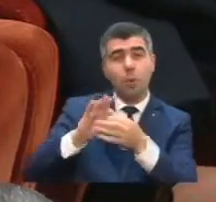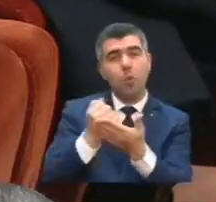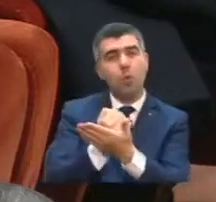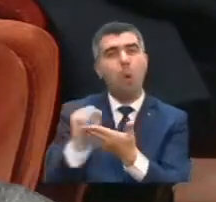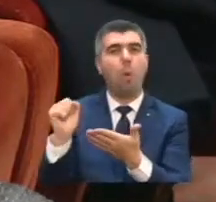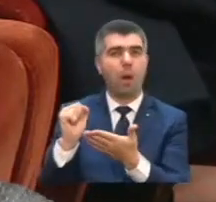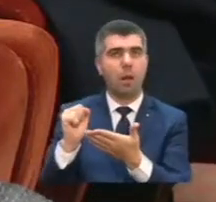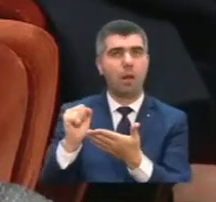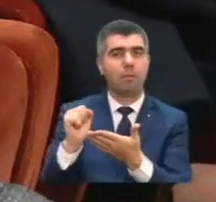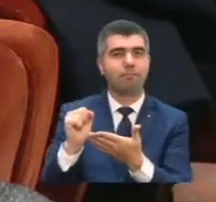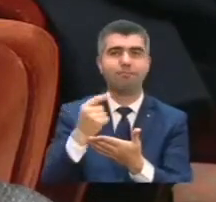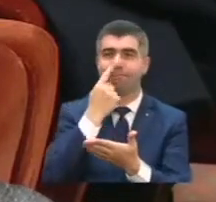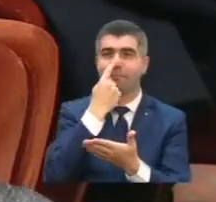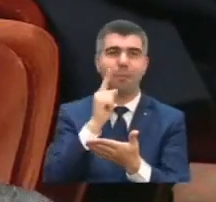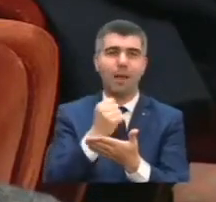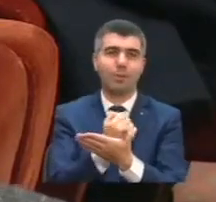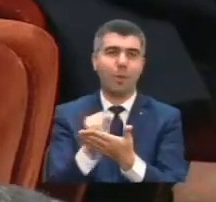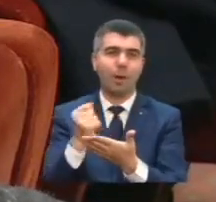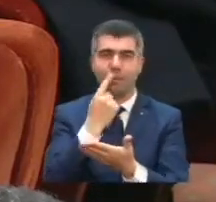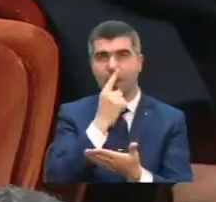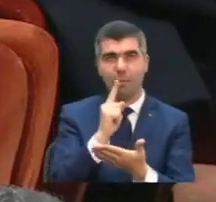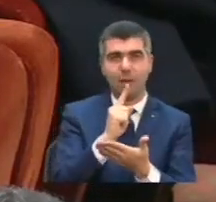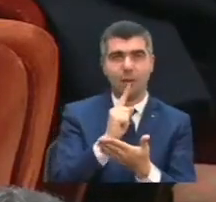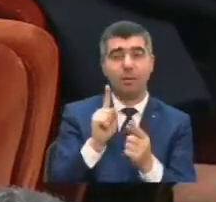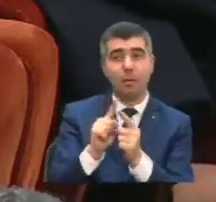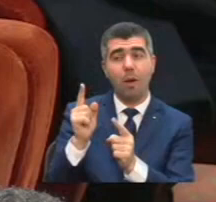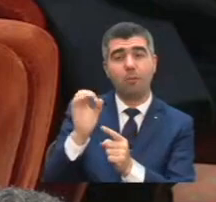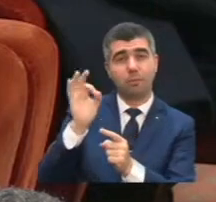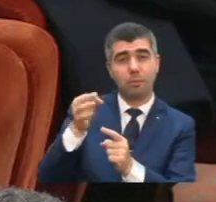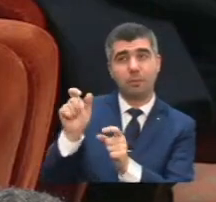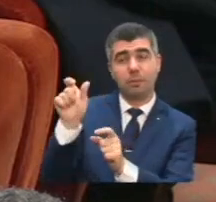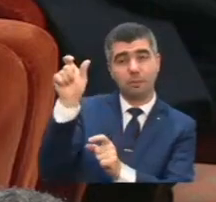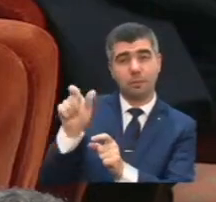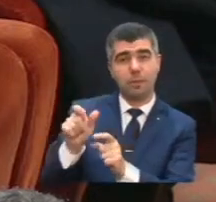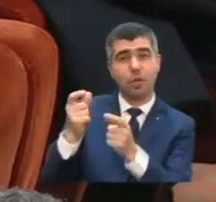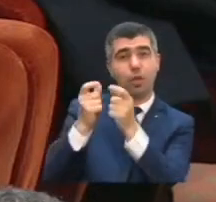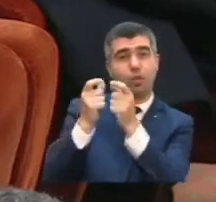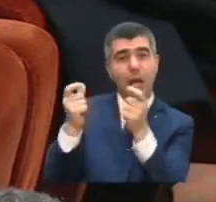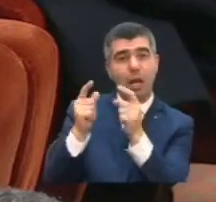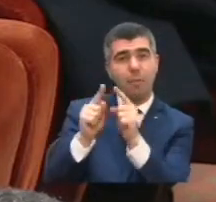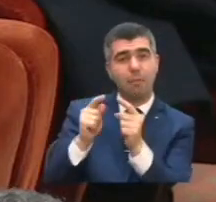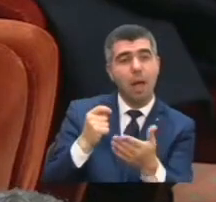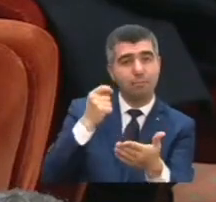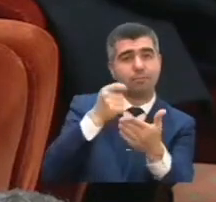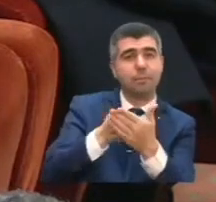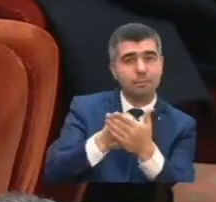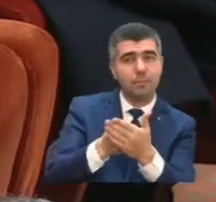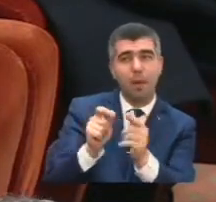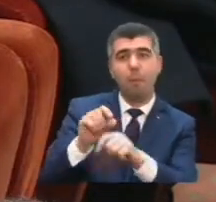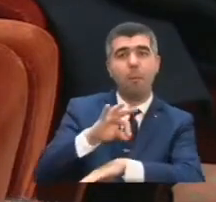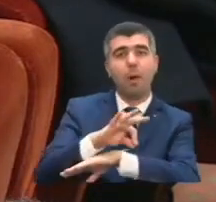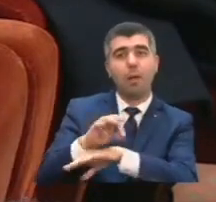لأن التزمات خاصة بال يعني بلي ريدوفونس اللي خصها تدفع يعني الإتاوات ديالها، حنا عطيناها